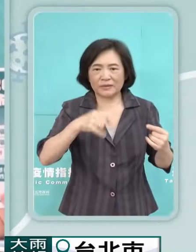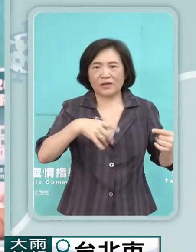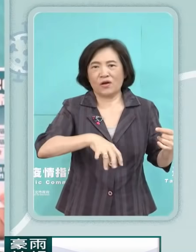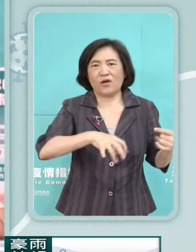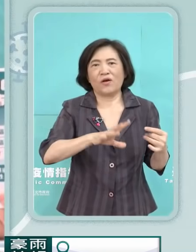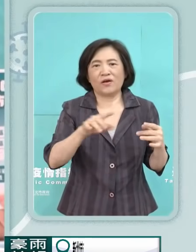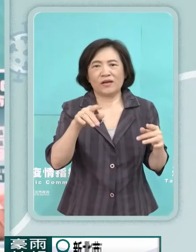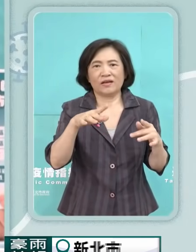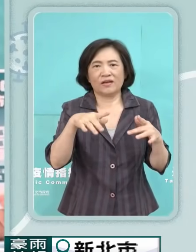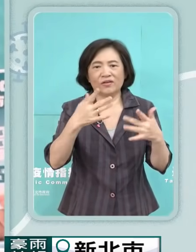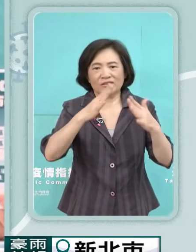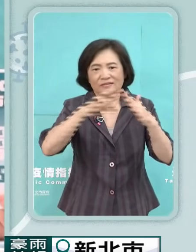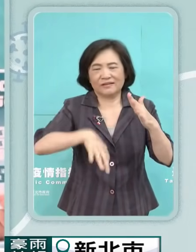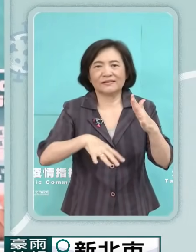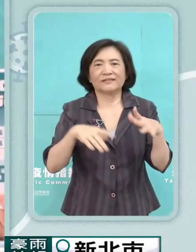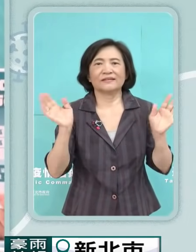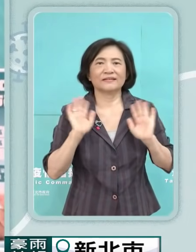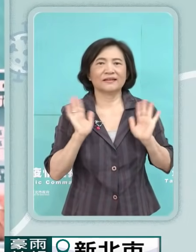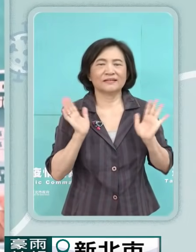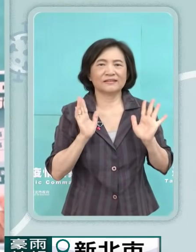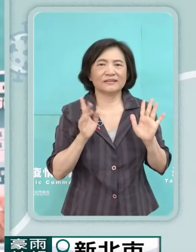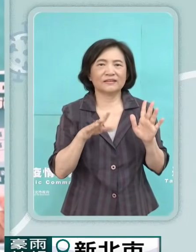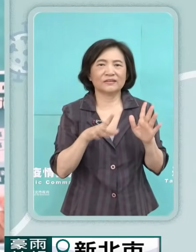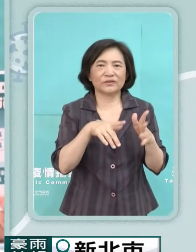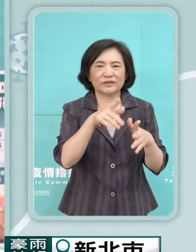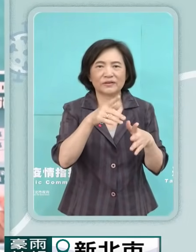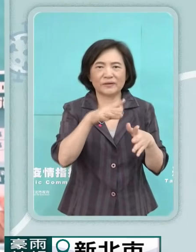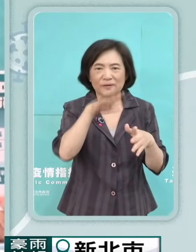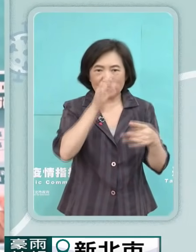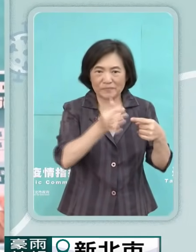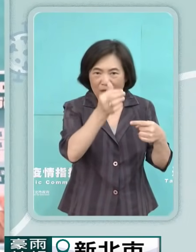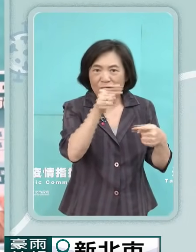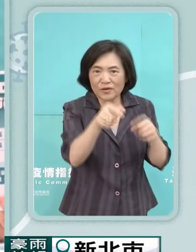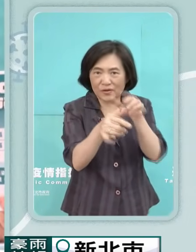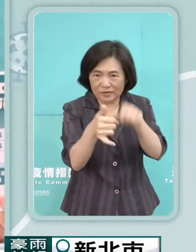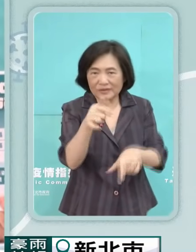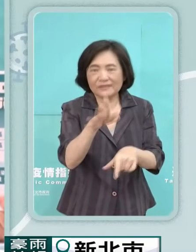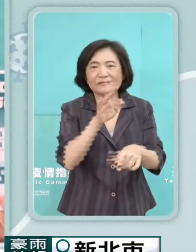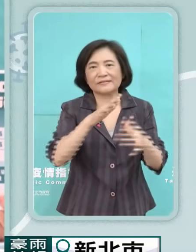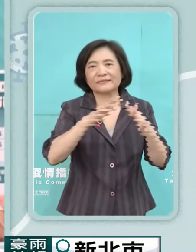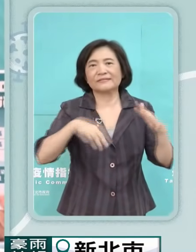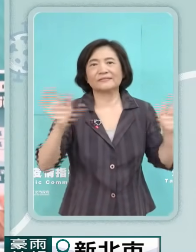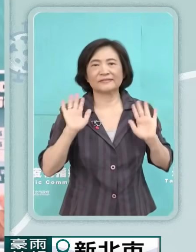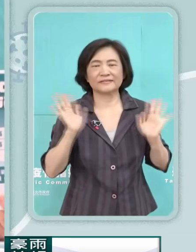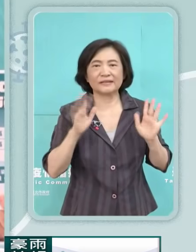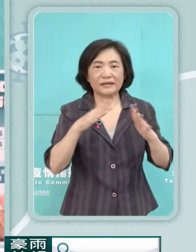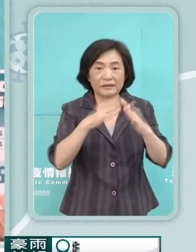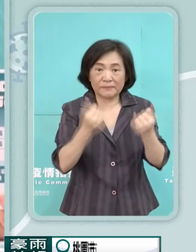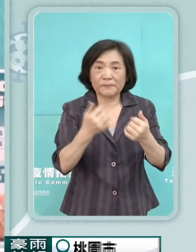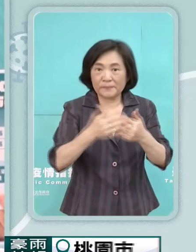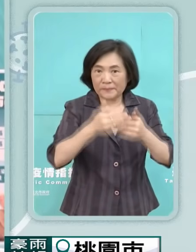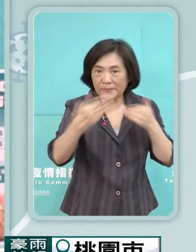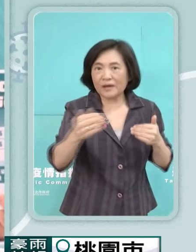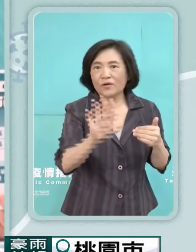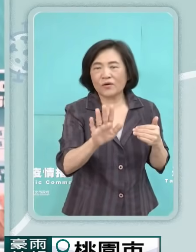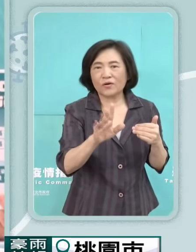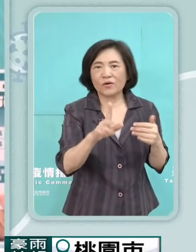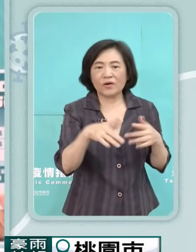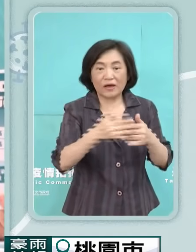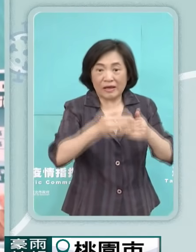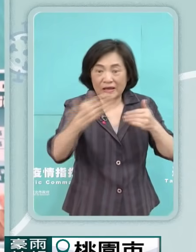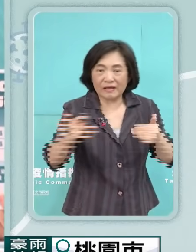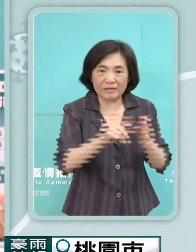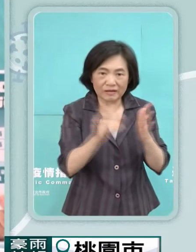吗？因为是确诊者的小孩子嘛，所以已经在居家隔离当中，那在隔离的期